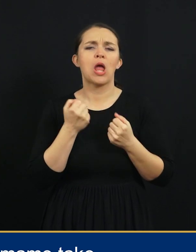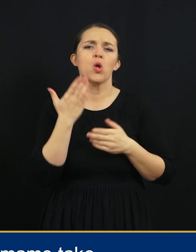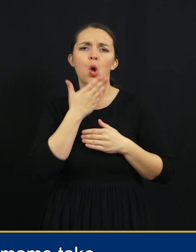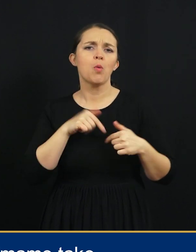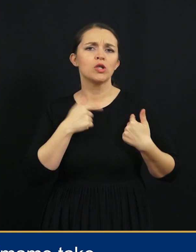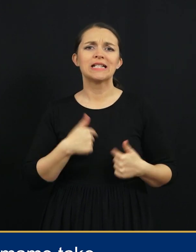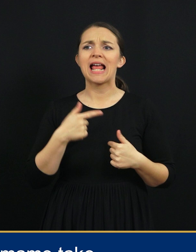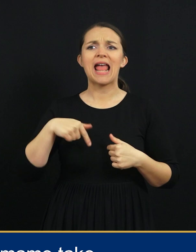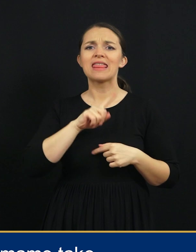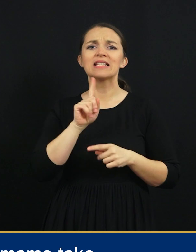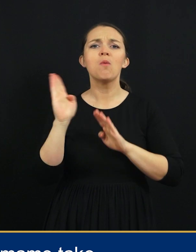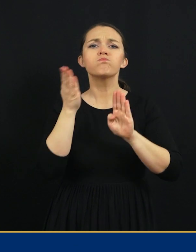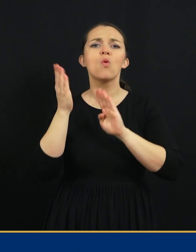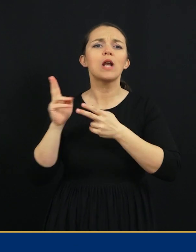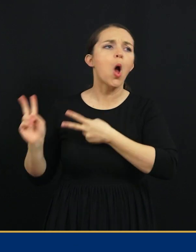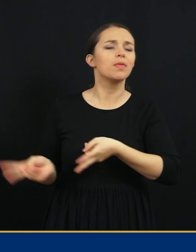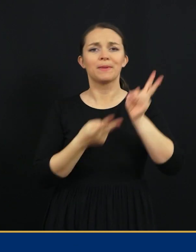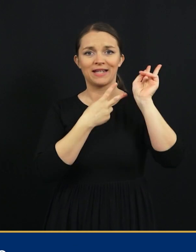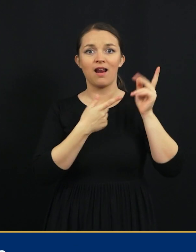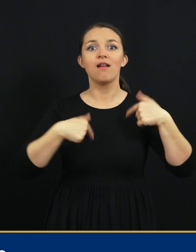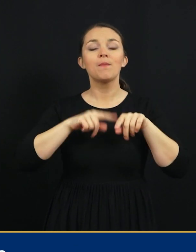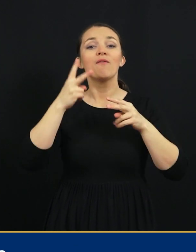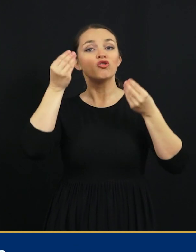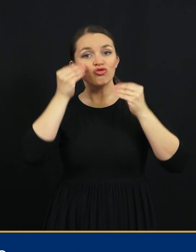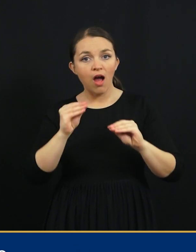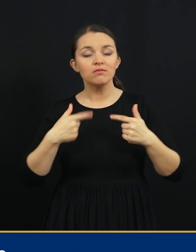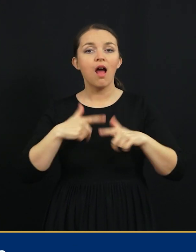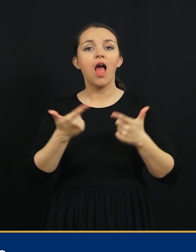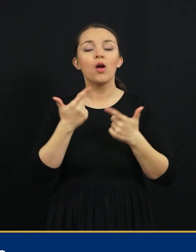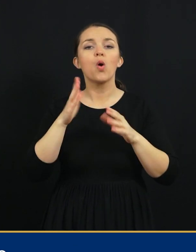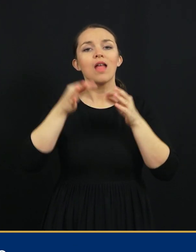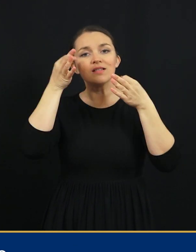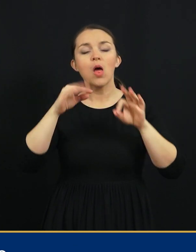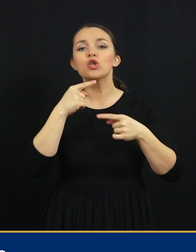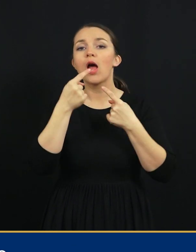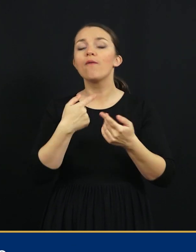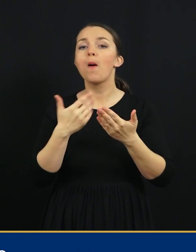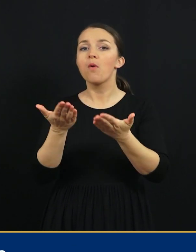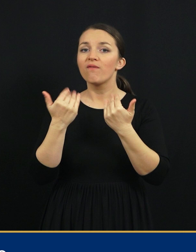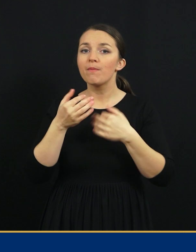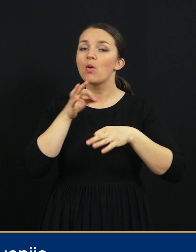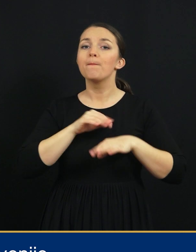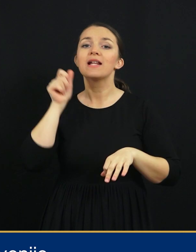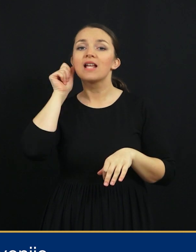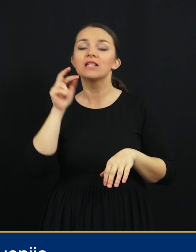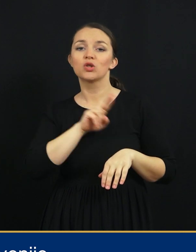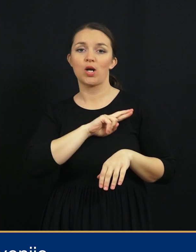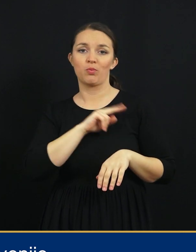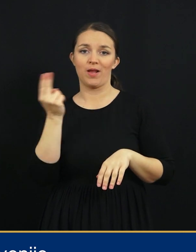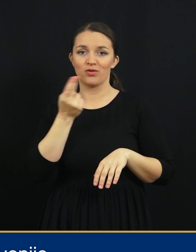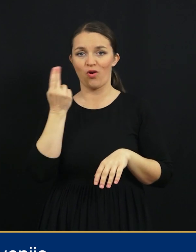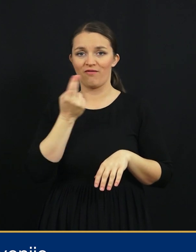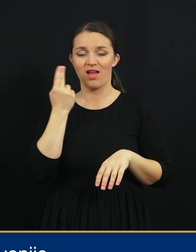da nas ni odpihnila burja, nam je v čast, da lahko na slavnostni nagovor povabimo predsednico